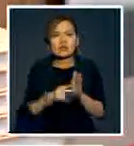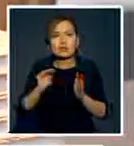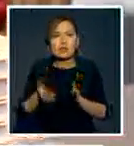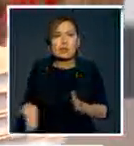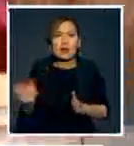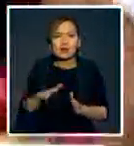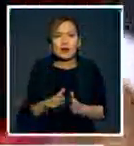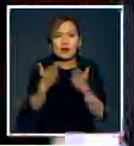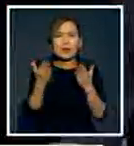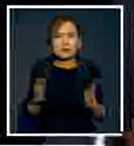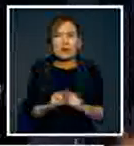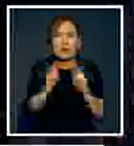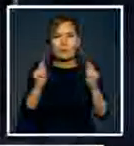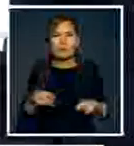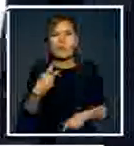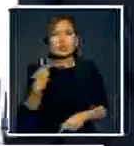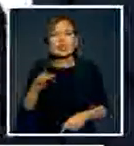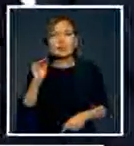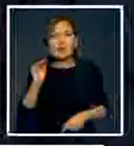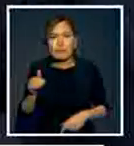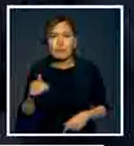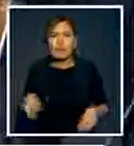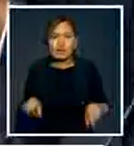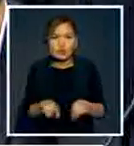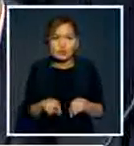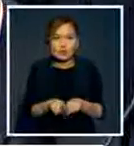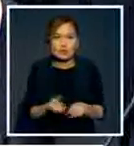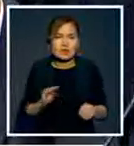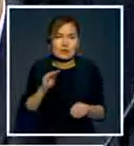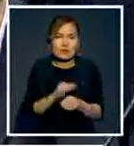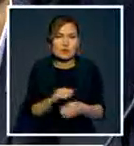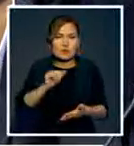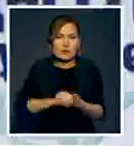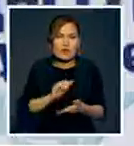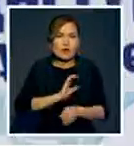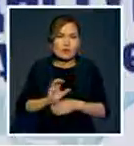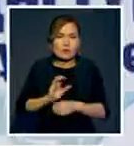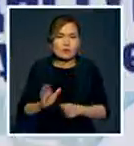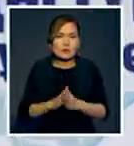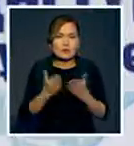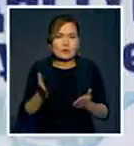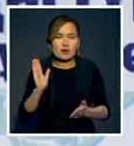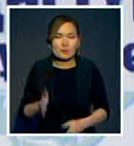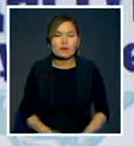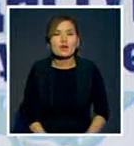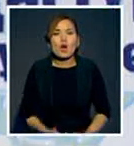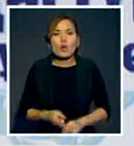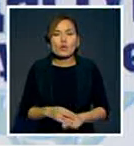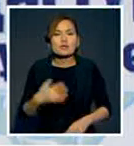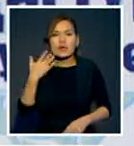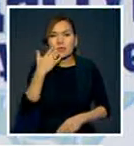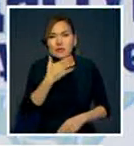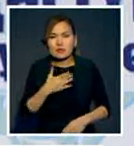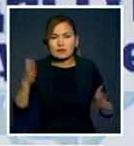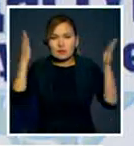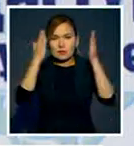шыққан жинақ алдағы уақытта 20 мың таралыммен қайта басылмақ. Дін мен дәстүр кітабының бірінші томын шығарған едік.